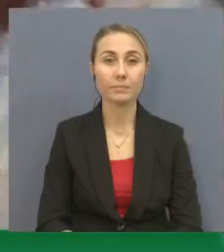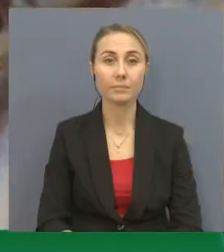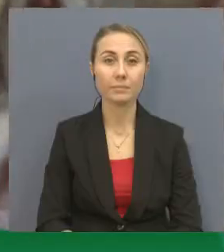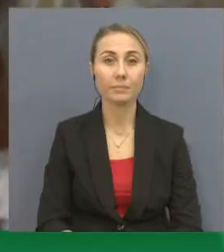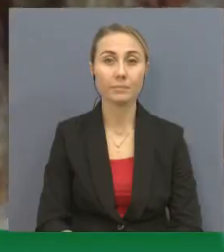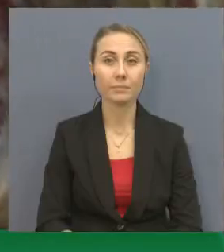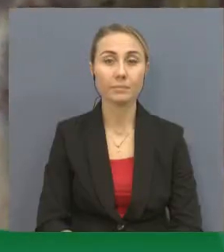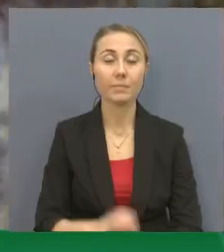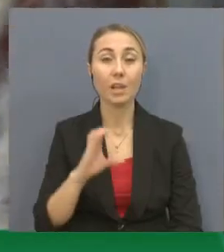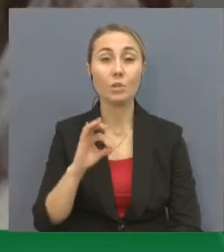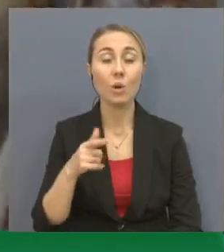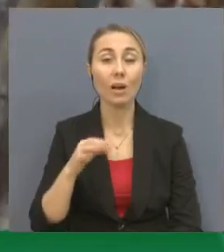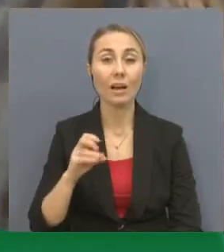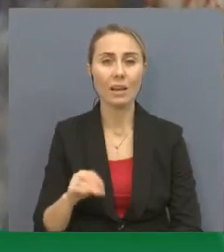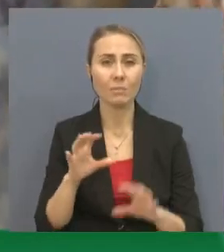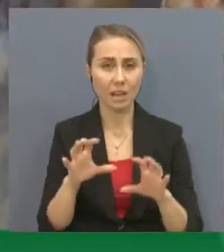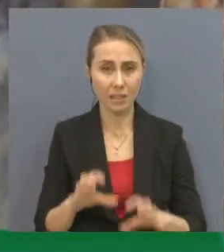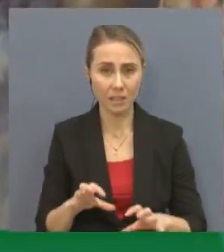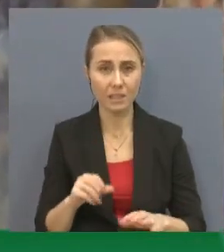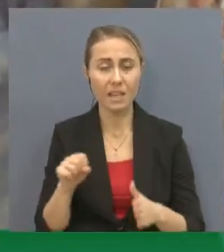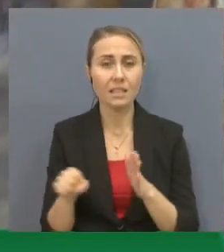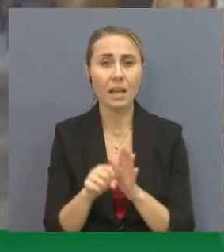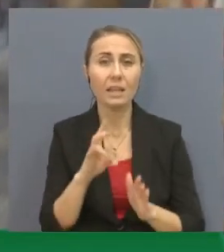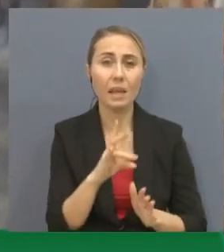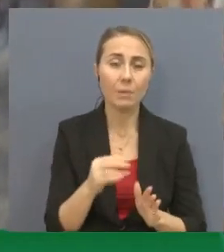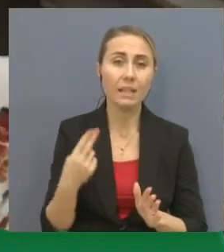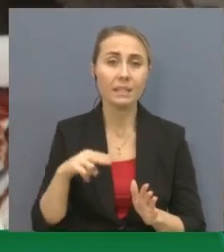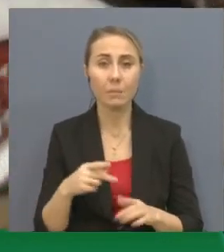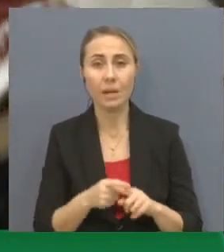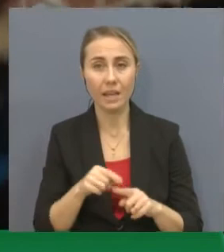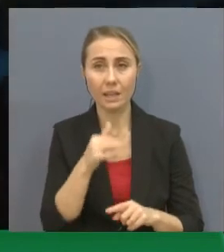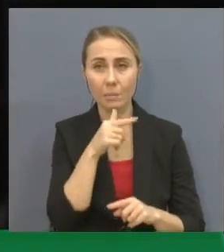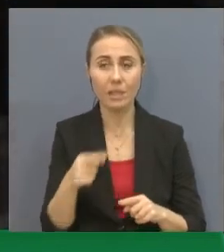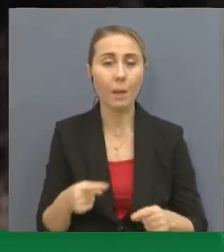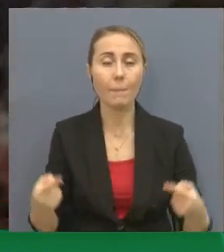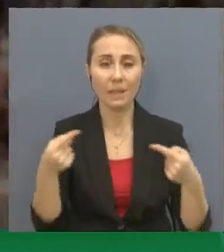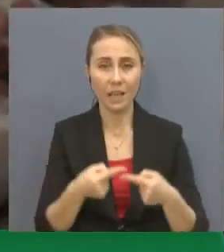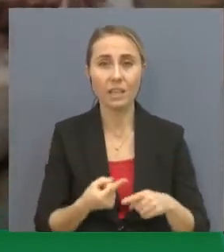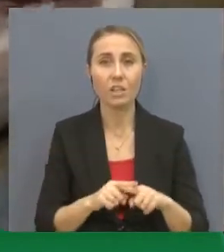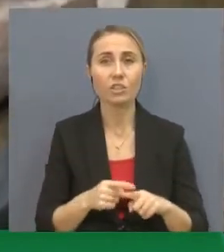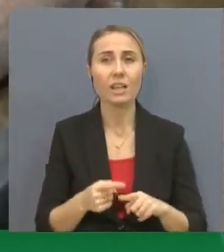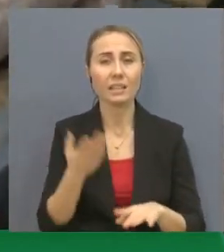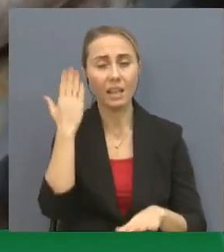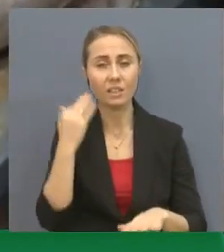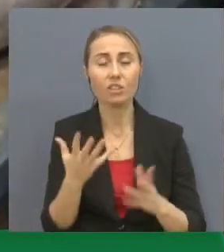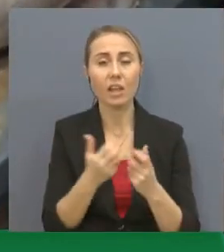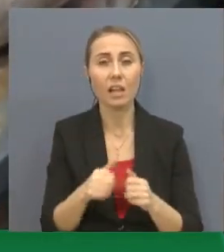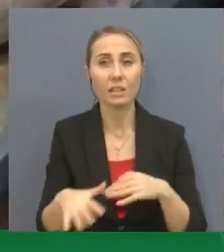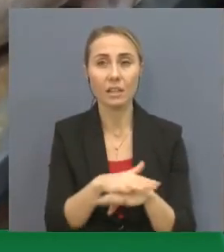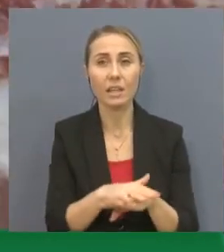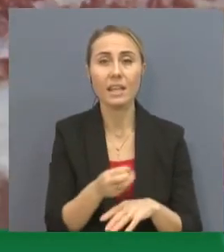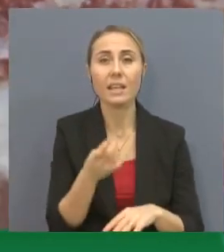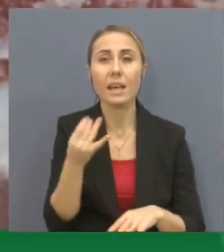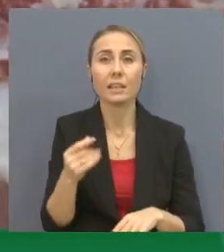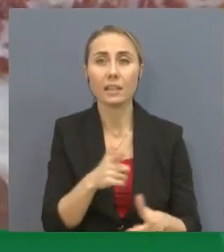совам традиционно начинает забивать ноябре-декабре этот период наиболее подходящий так и издревле считал народ некоторые